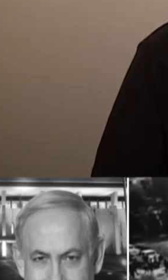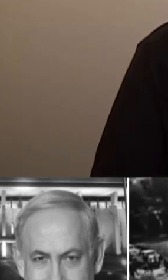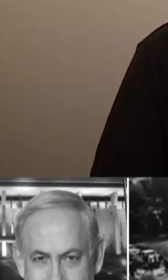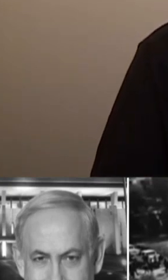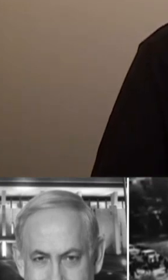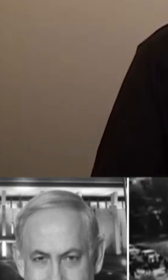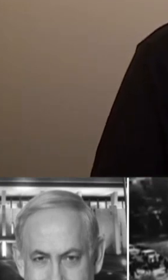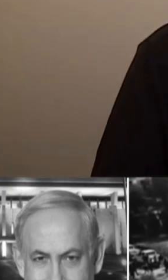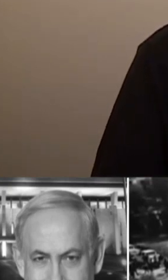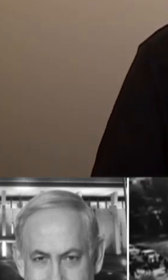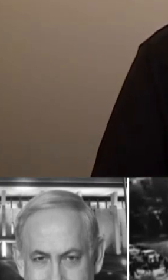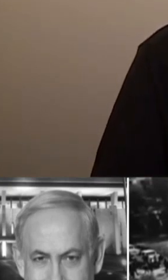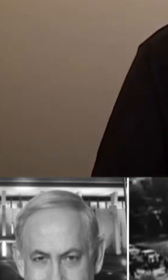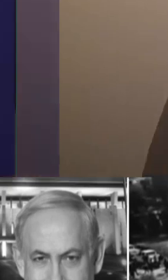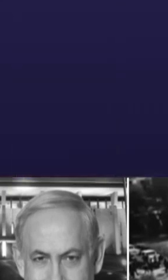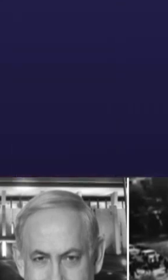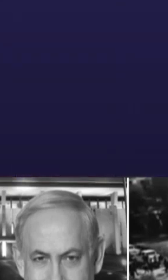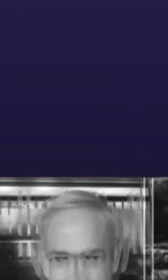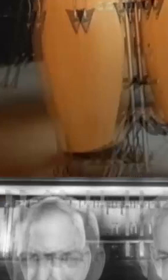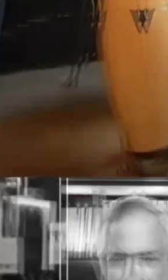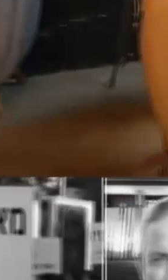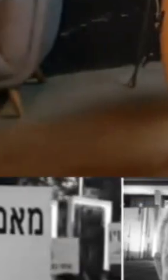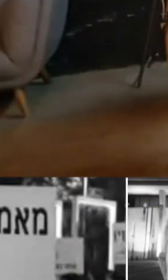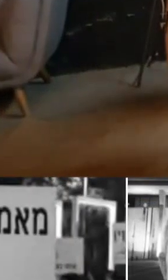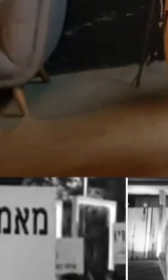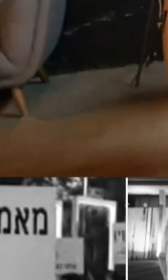הממשלה. היא הזרוע שאמורה לשמור עלינו.